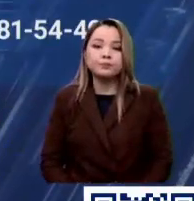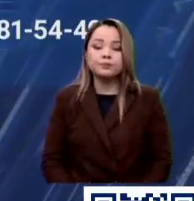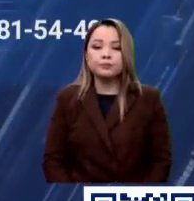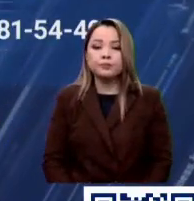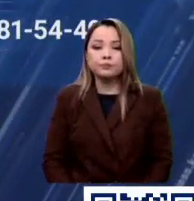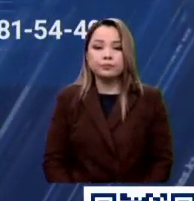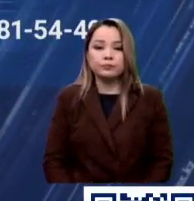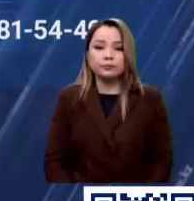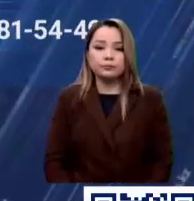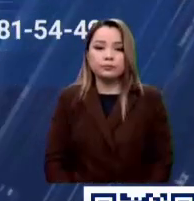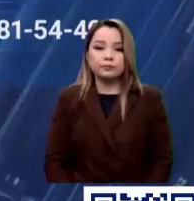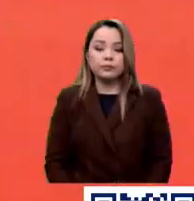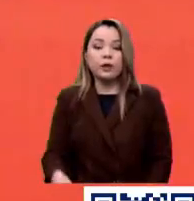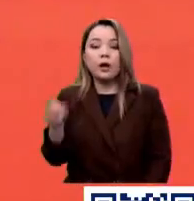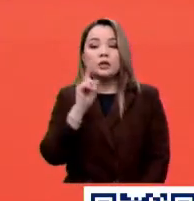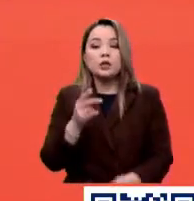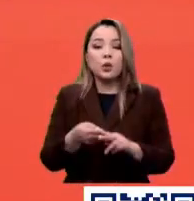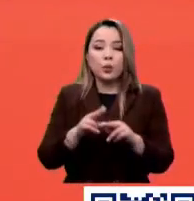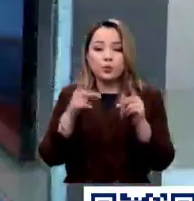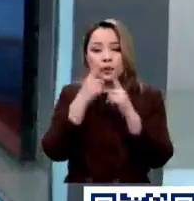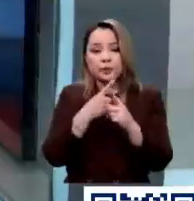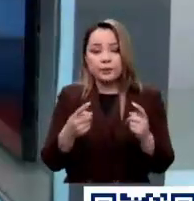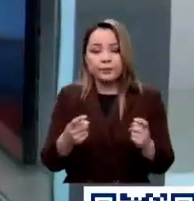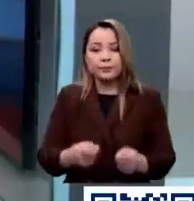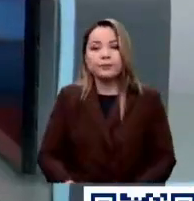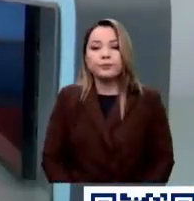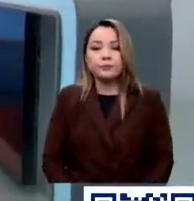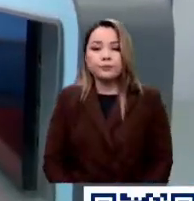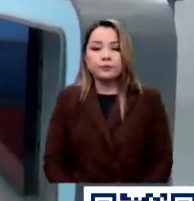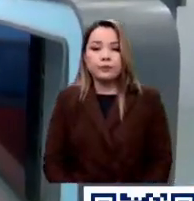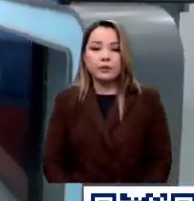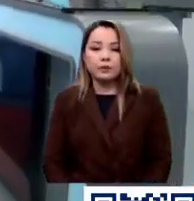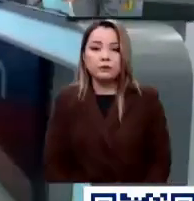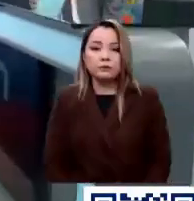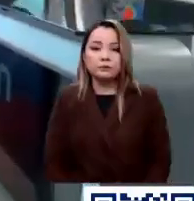Әзірге менде бар ақпар осы. Қайырбек. Түсінікті, Маржан.